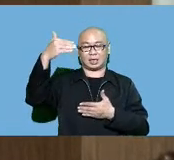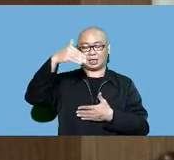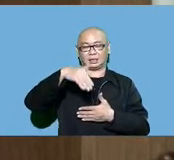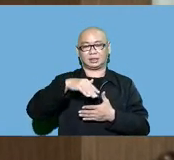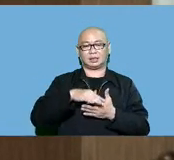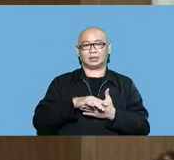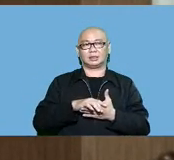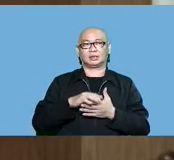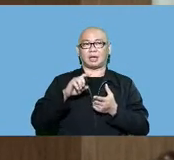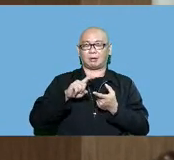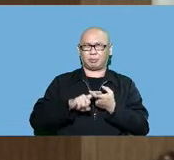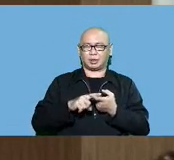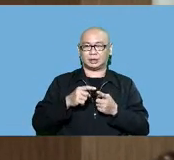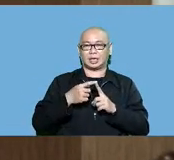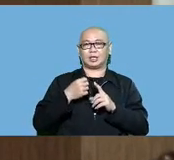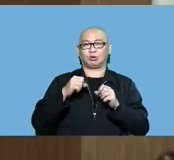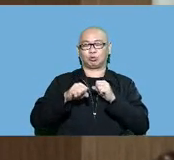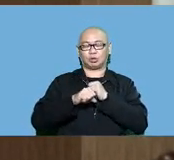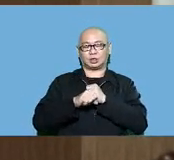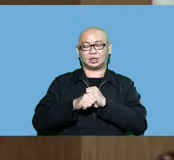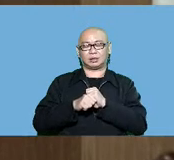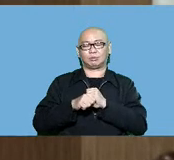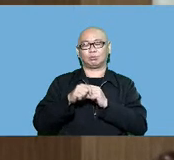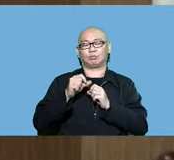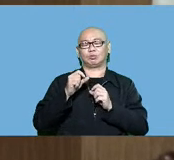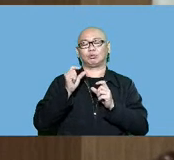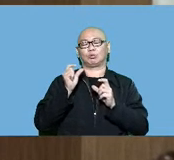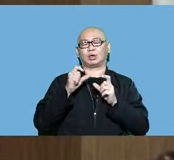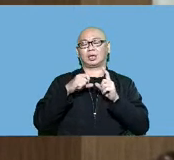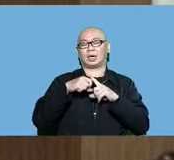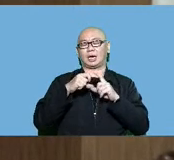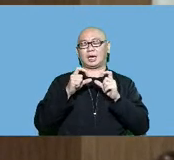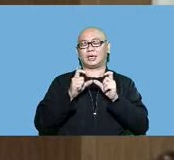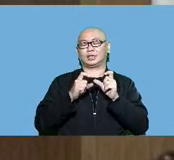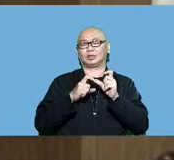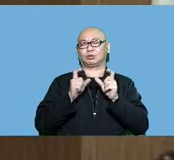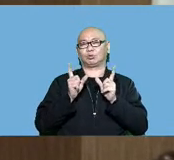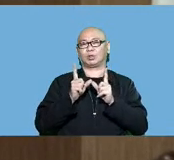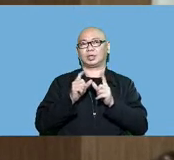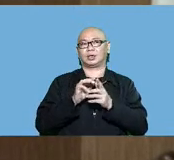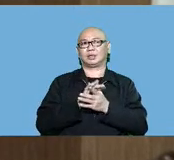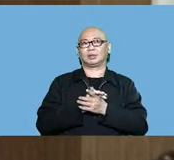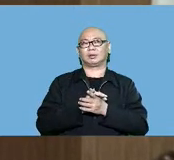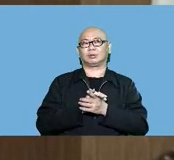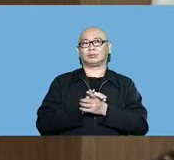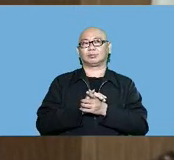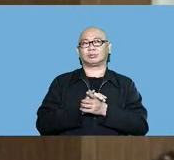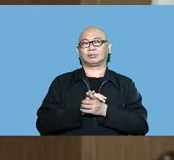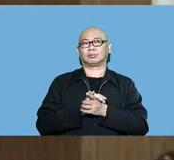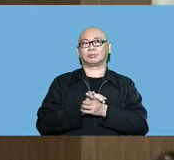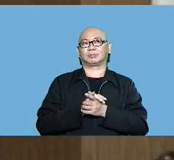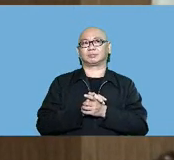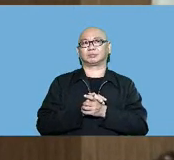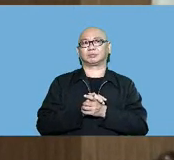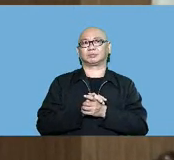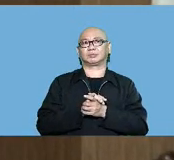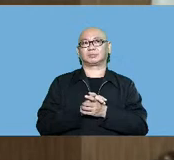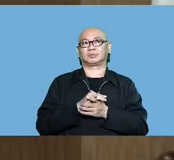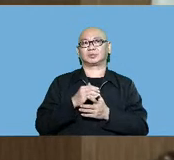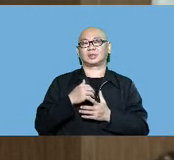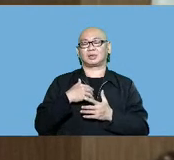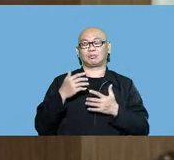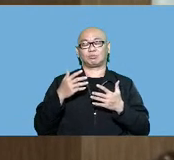para sahabat saya dari Undip, UKSW, UMS, UMY, UGM, dan Universitas Ahmad Dahlan. Hadirin yang